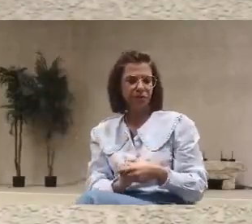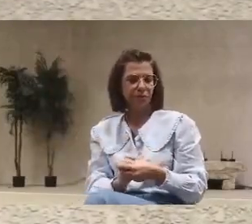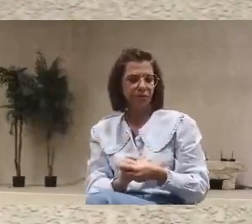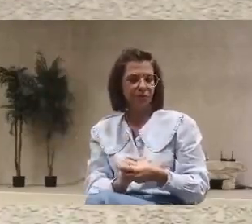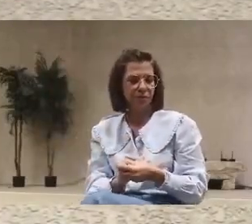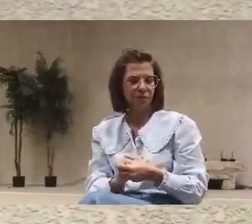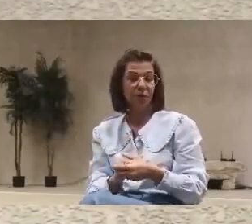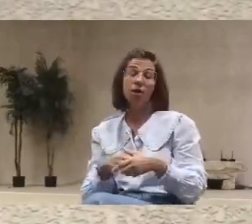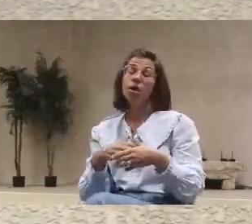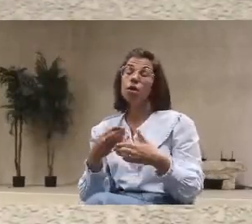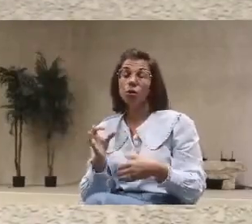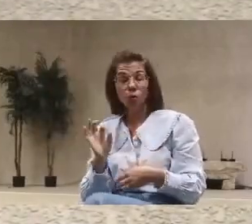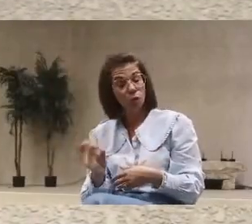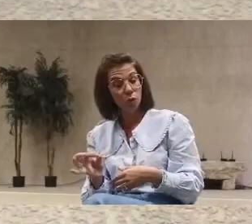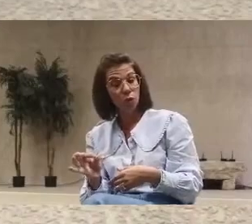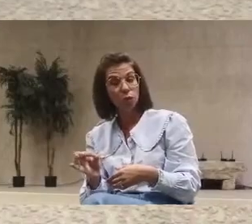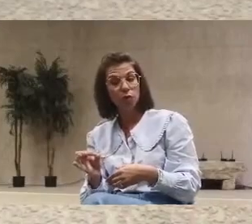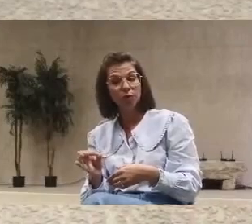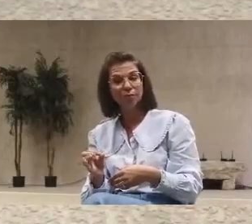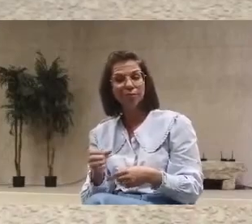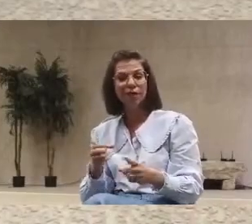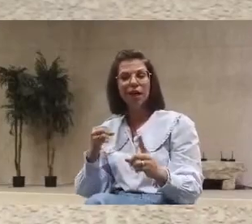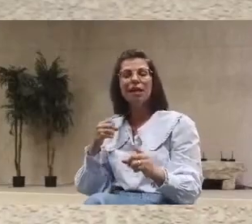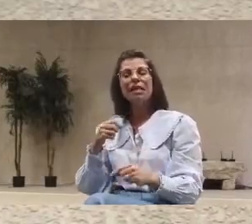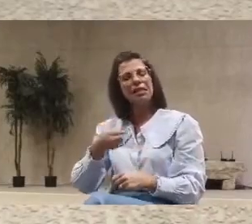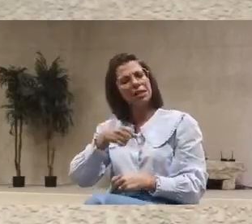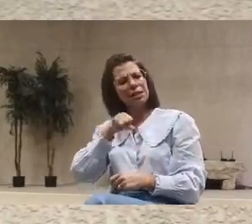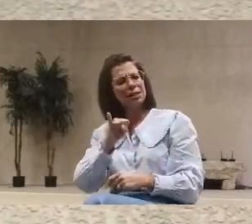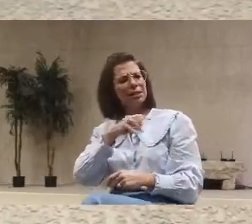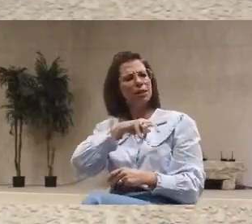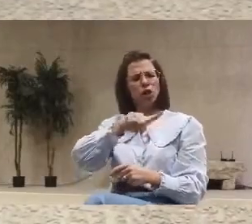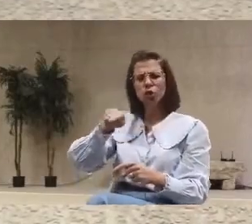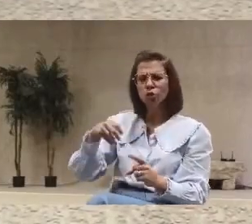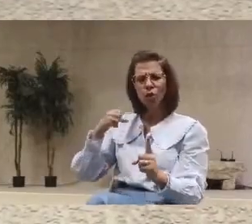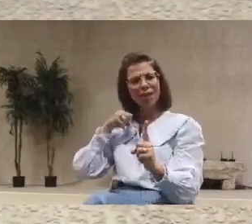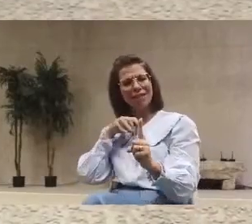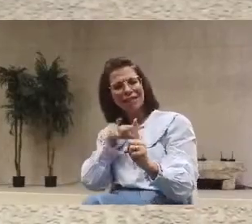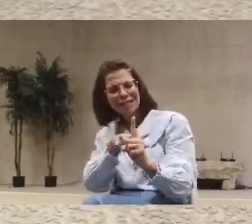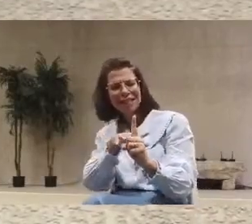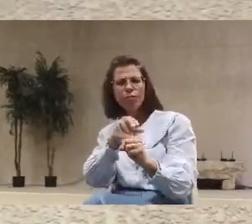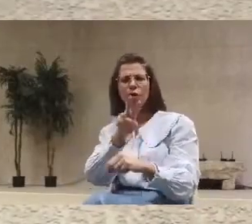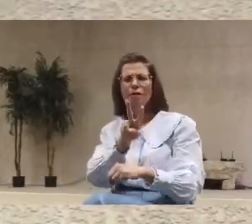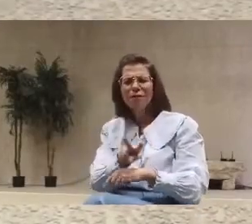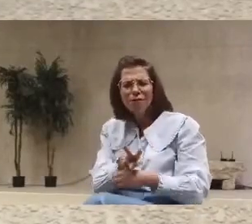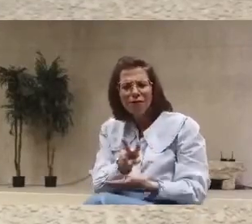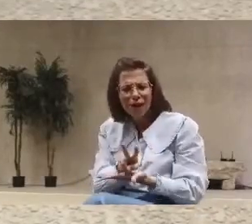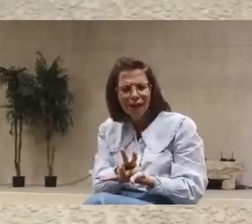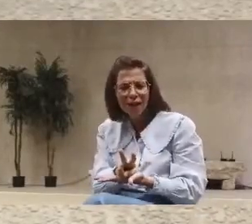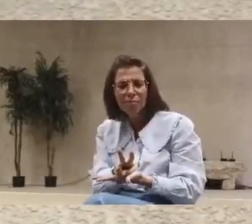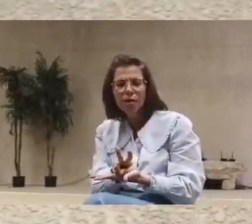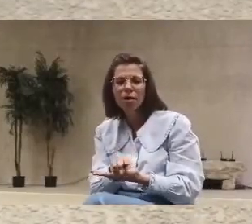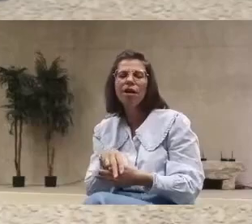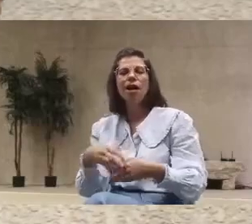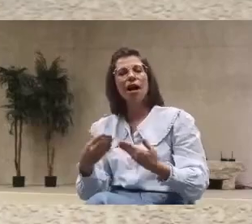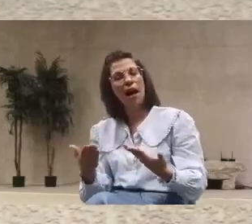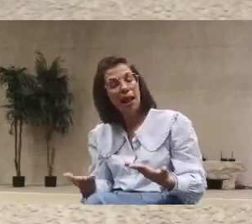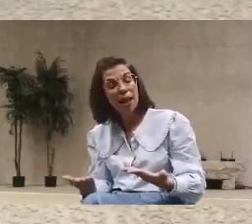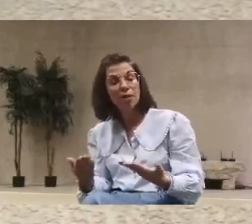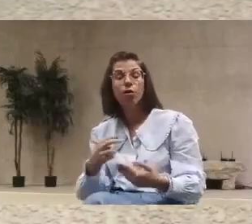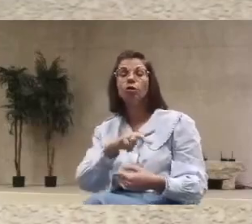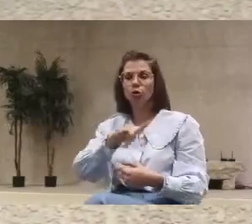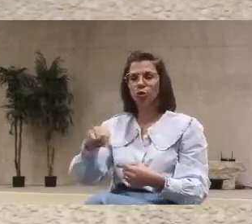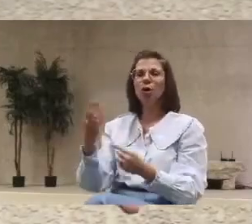néanmoins, en tant que disciples, nous sommes appelés, il y a un appel sur nos vies, à être messagers du royaume de Dieu.